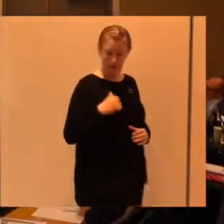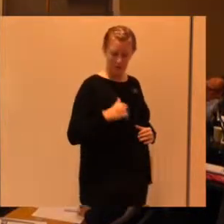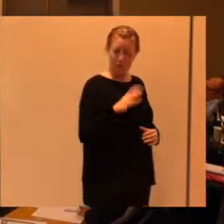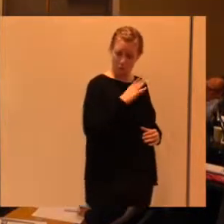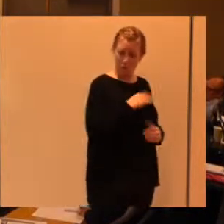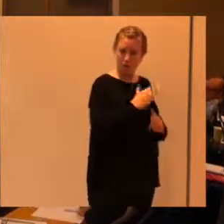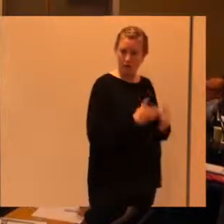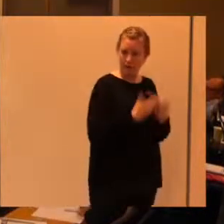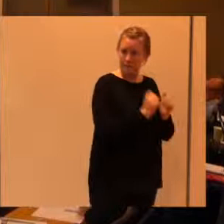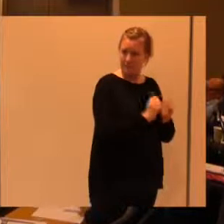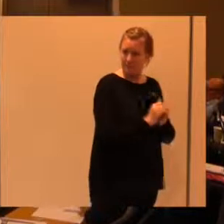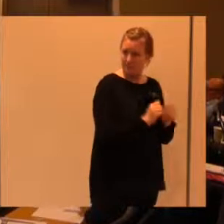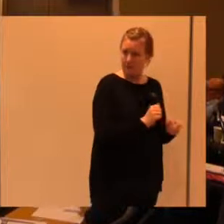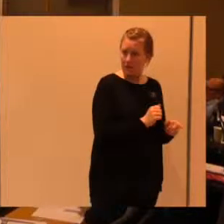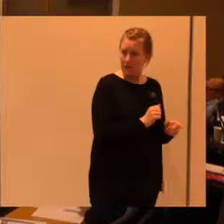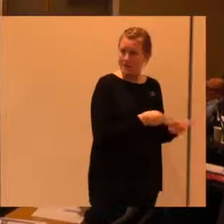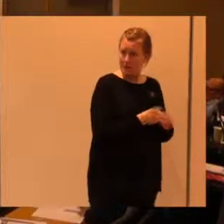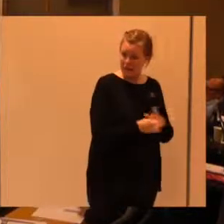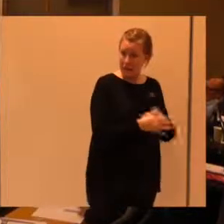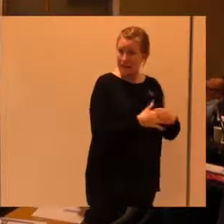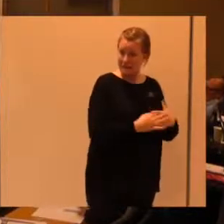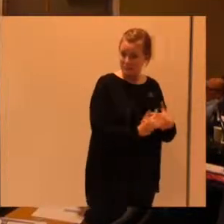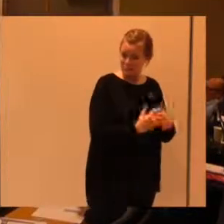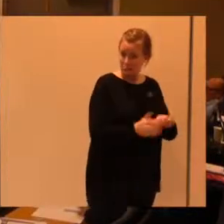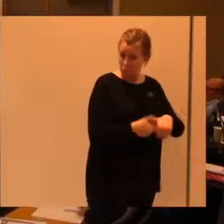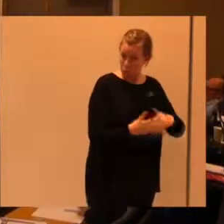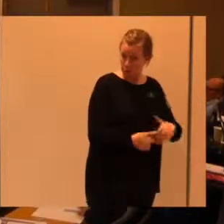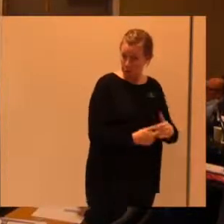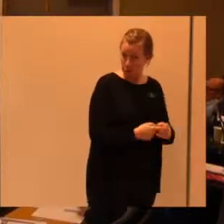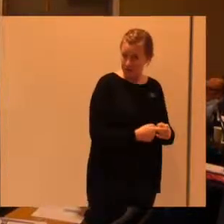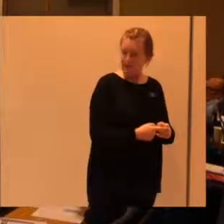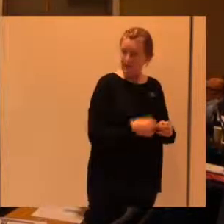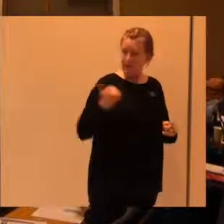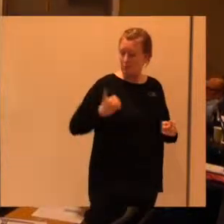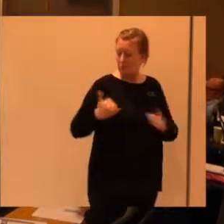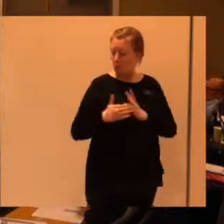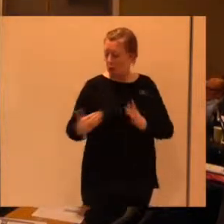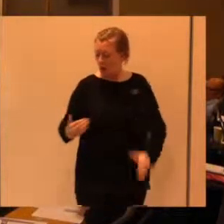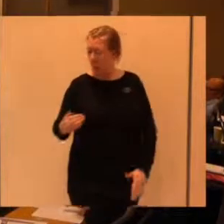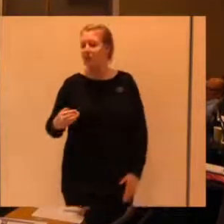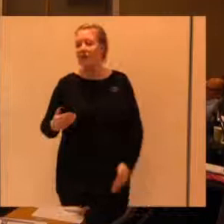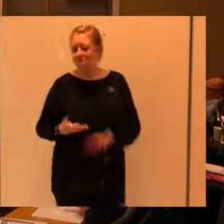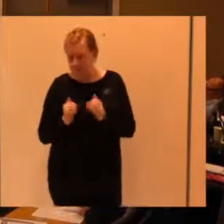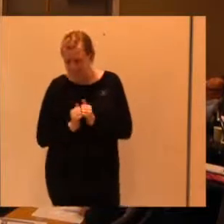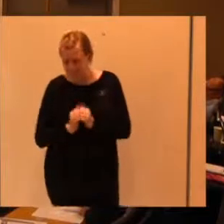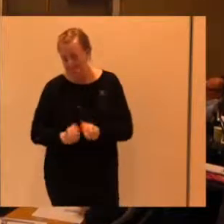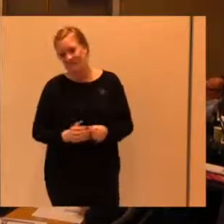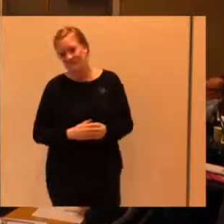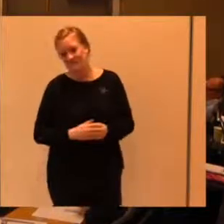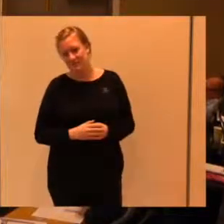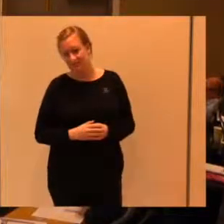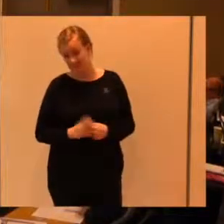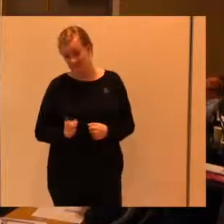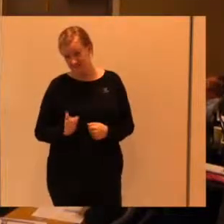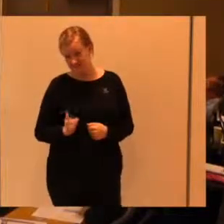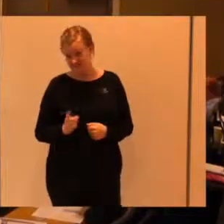Standarden i sig, eller det gränssnitt som produceras med hjälp av standarden, är beroende av att människor har hjälpmedel. Och hjälpmedel kan vara